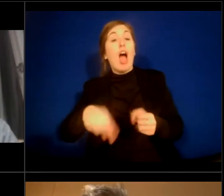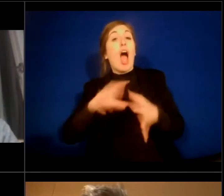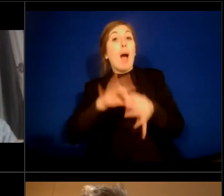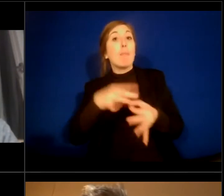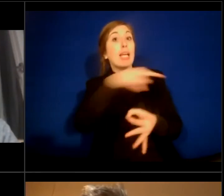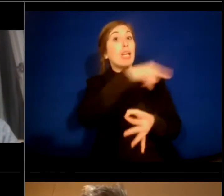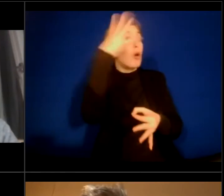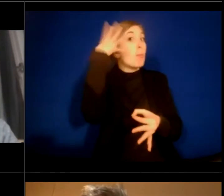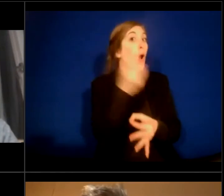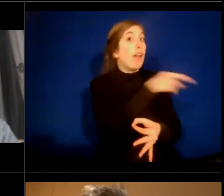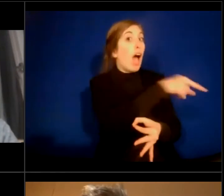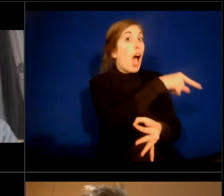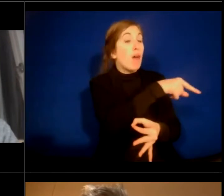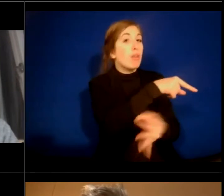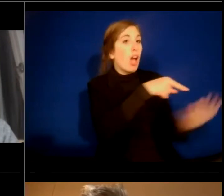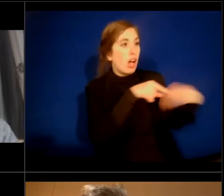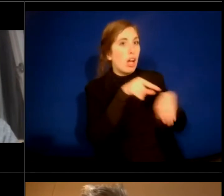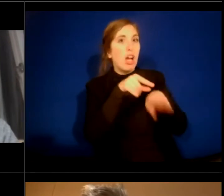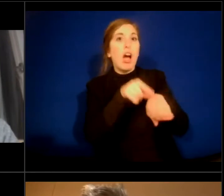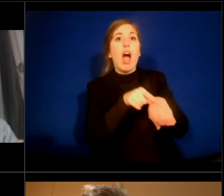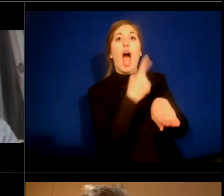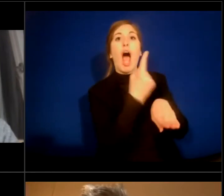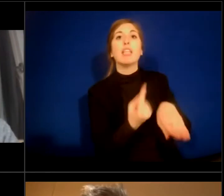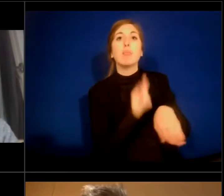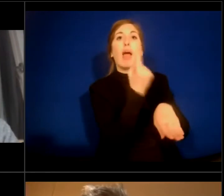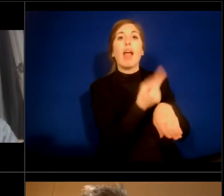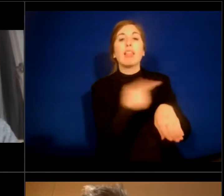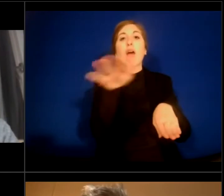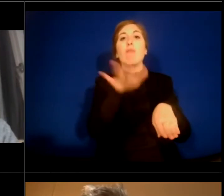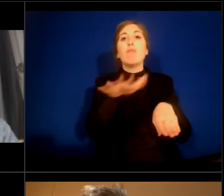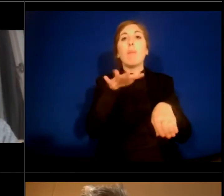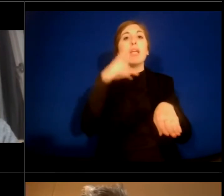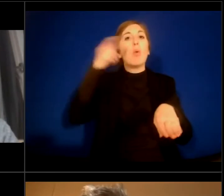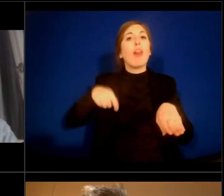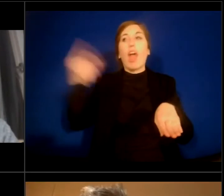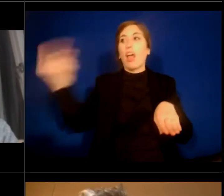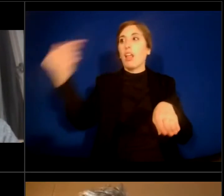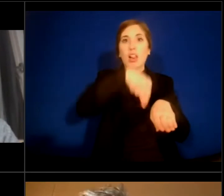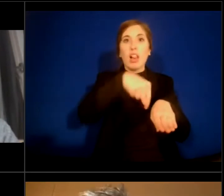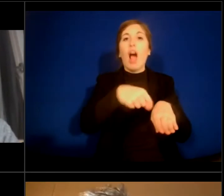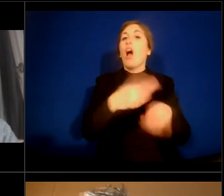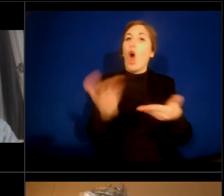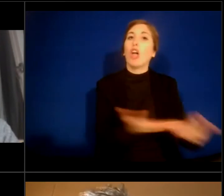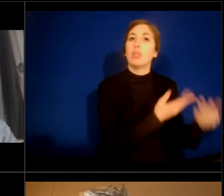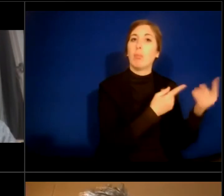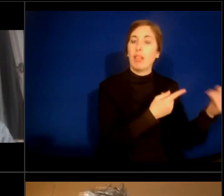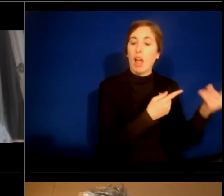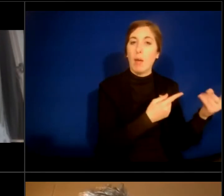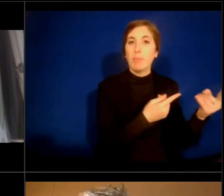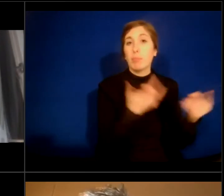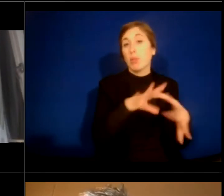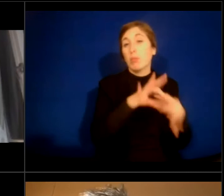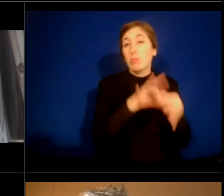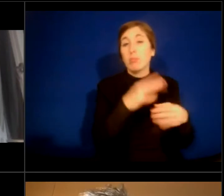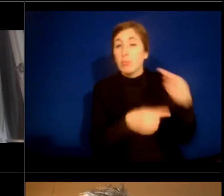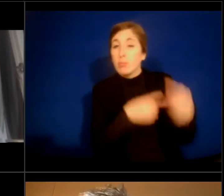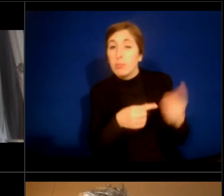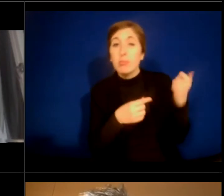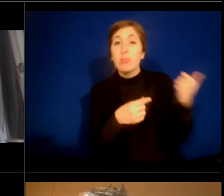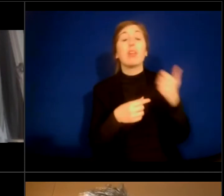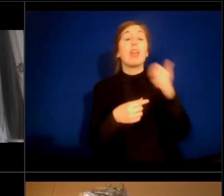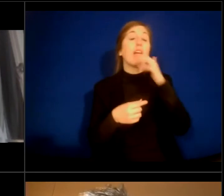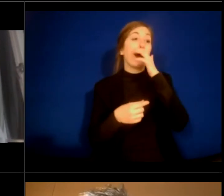attesa di famiglie ucraine da ospitare. Mentre invece, almeno stando ai numeri